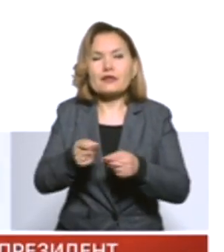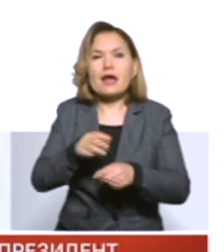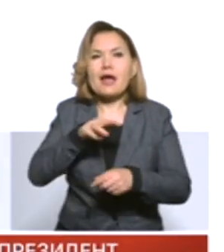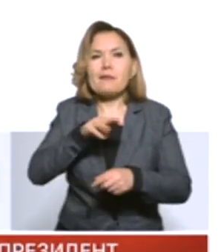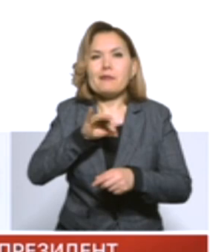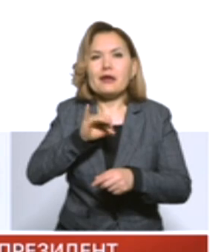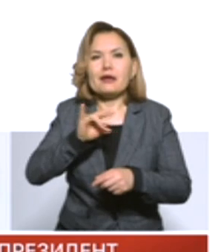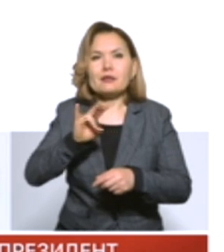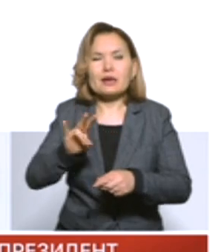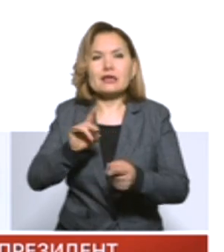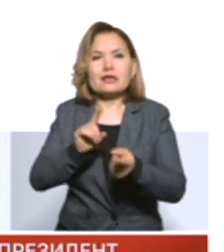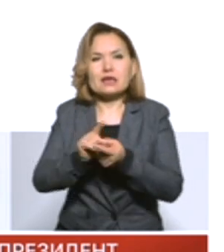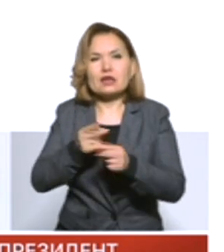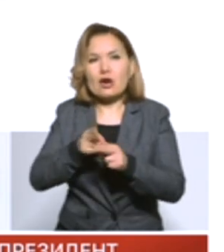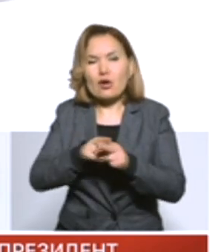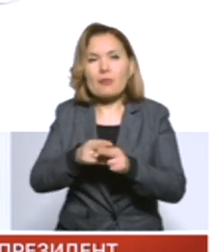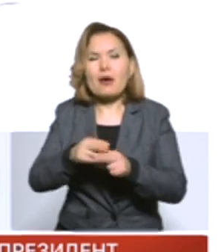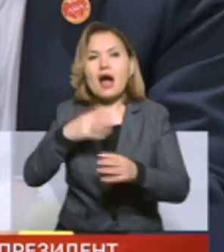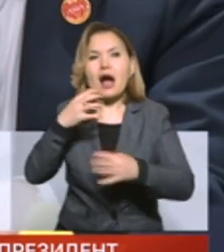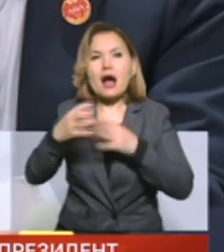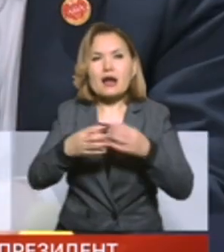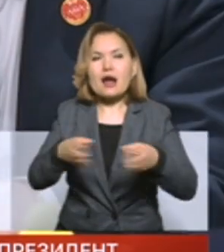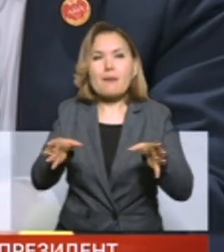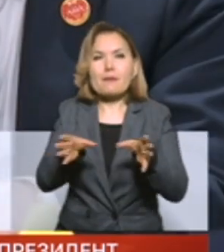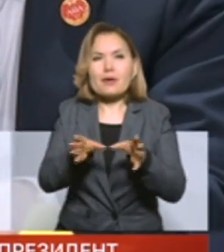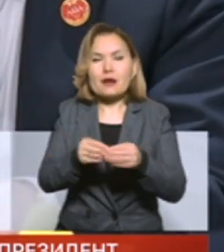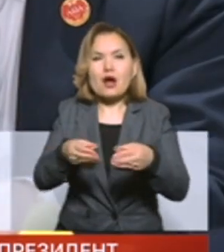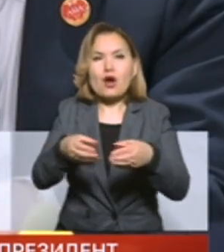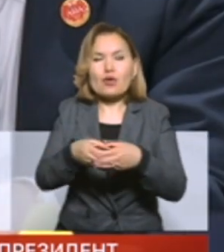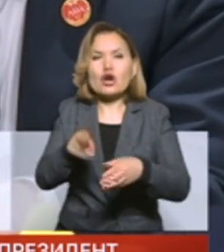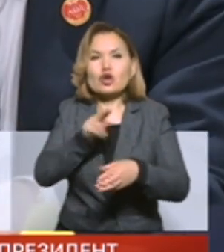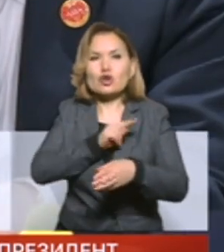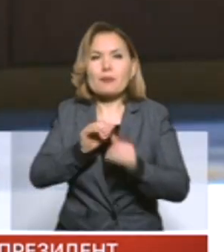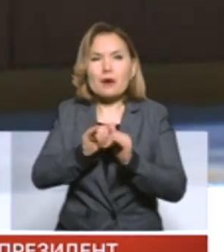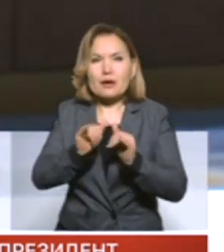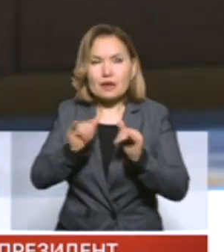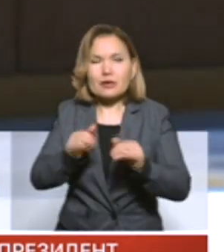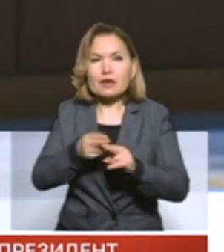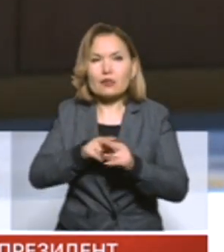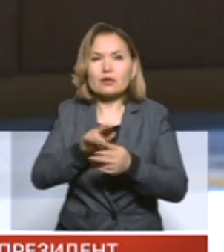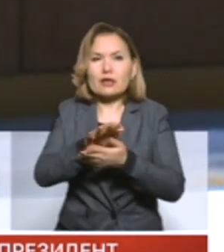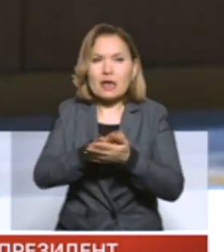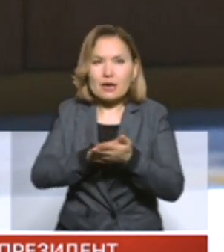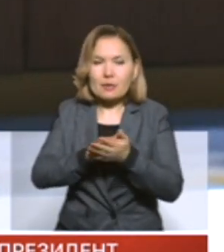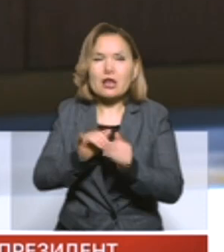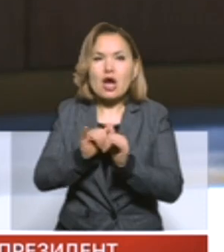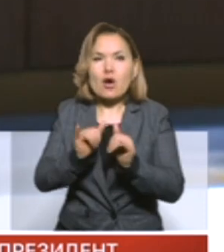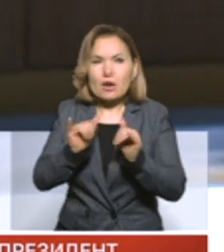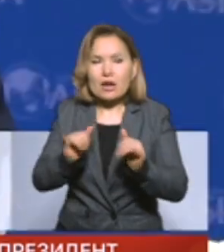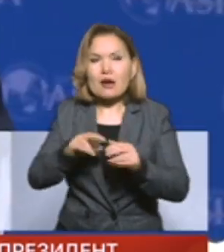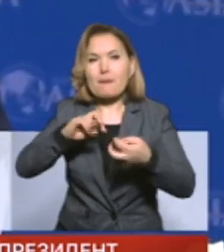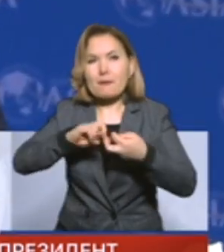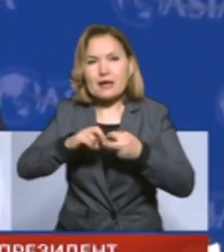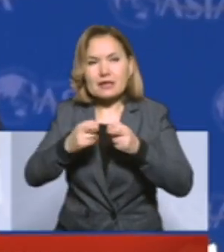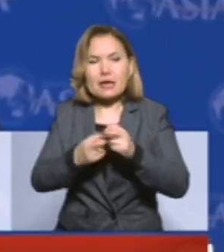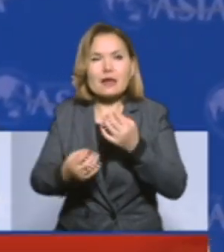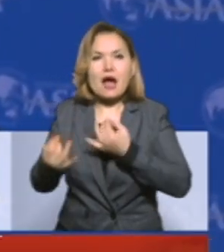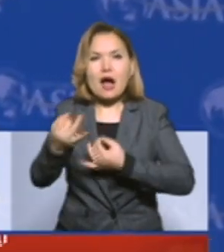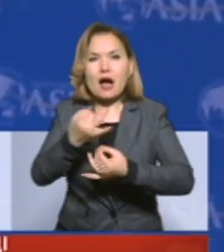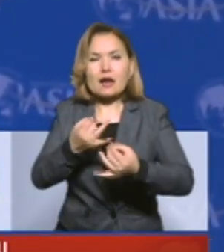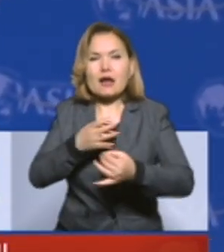Минмен кездесті. Әңгімелесу барысында халықаралық бірлестіктің жұмысын дамыту, одан әрі жетілдіру мәселелері